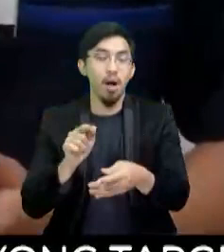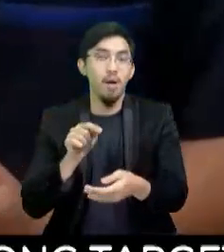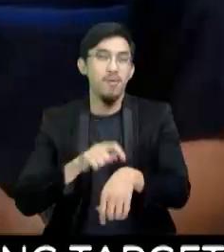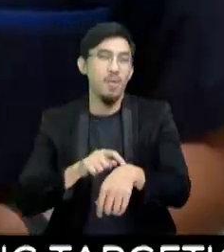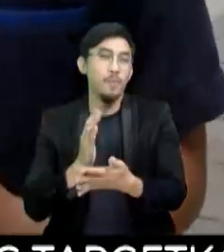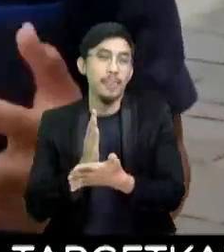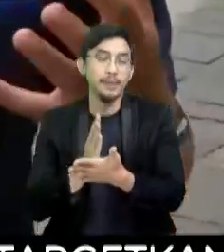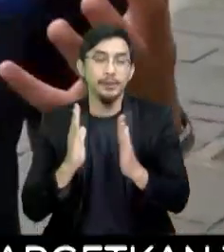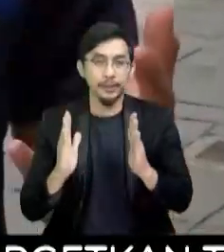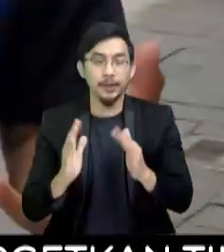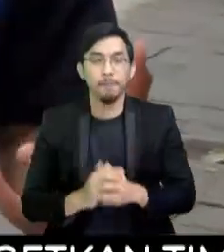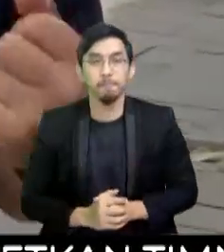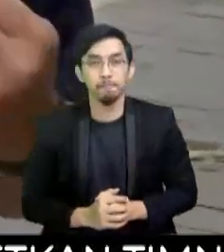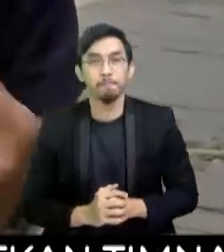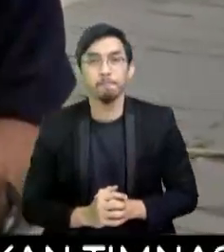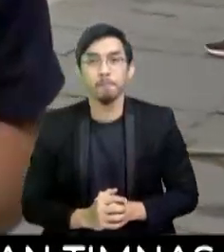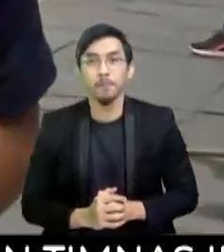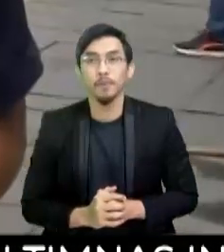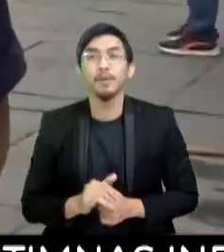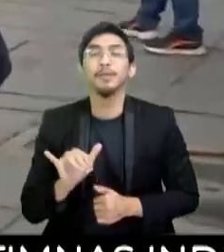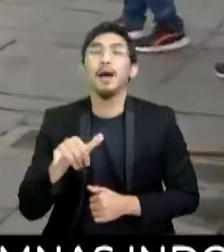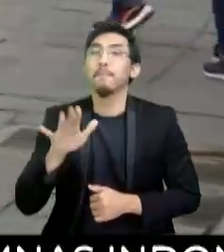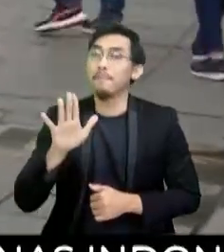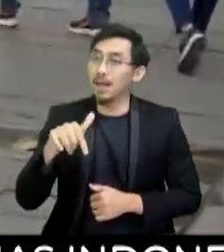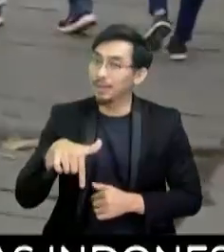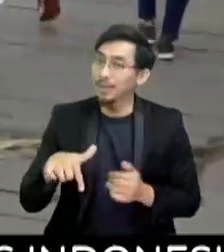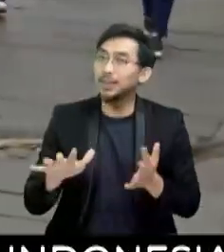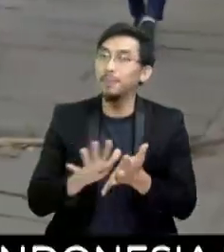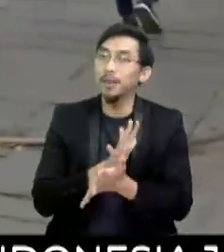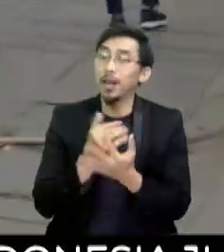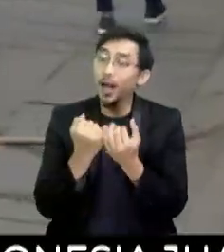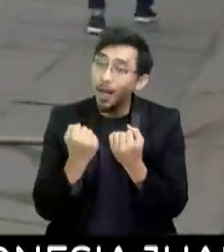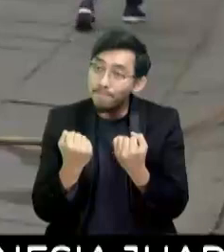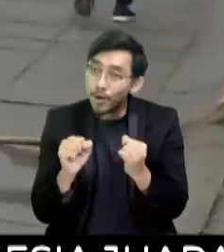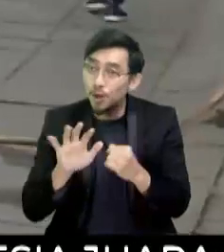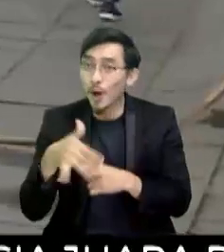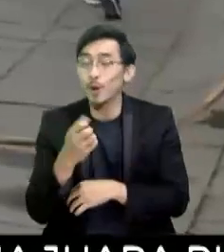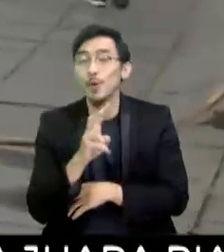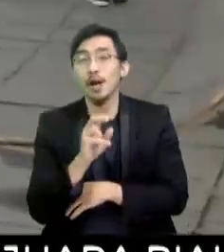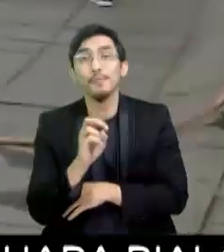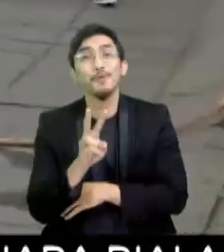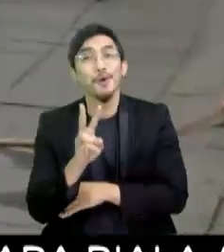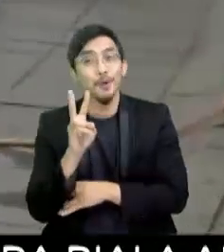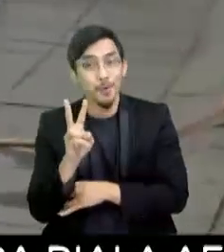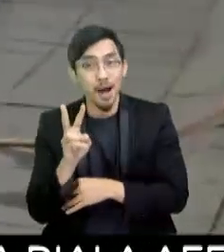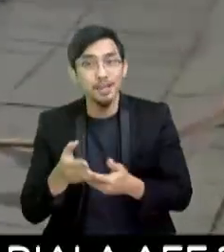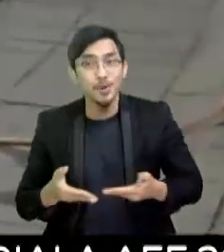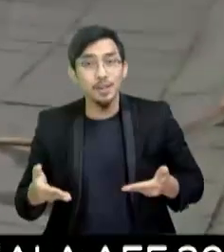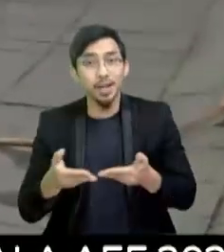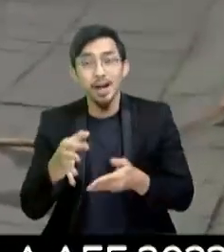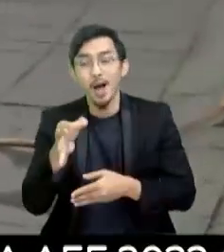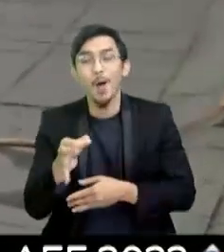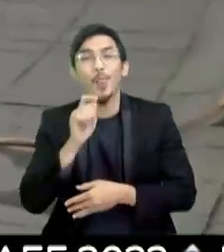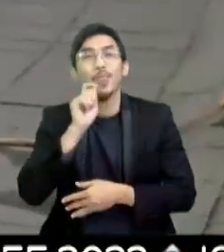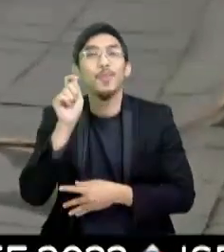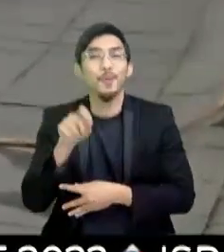Ya baik pemirsa, masih dalam rangka libur tahun baru 2022, suasana terkini di kawasan wisata Kota